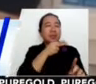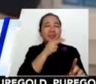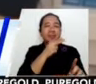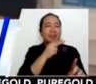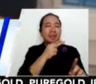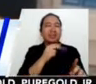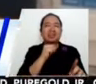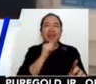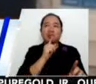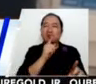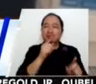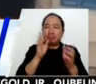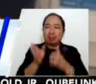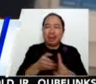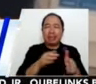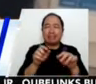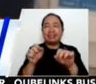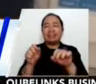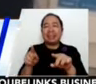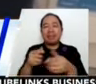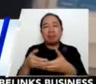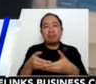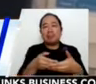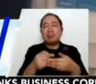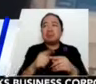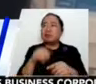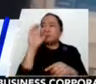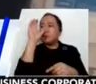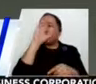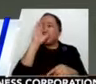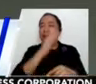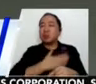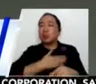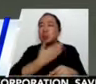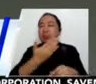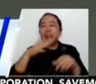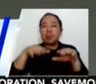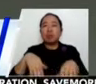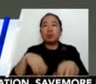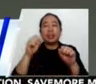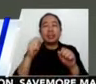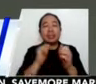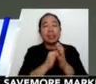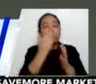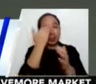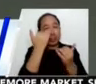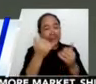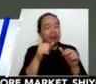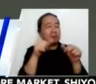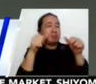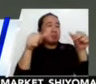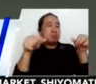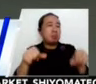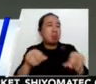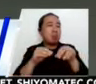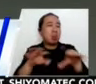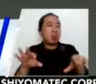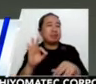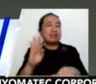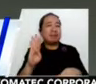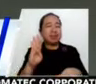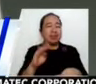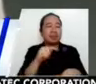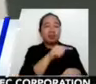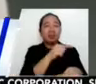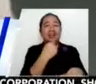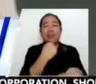at naghahanap lang daw siya ng mag-aampon dito kaya siya nag-post sa FB. Sabi ng kumadrona sa NBI, iniwan daw sa kanya ang sanggol